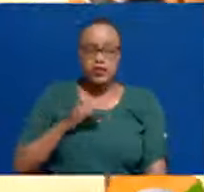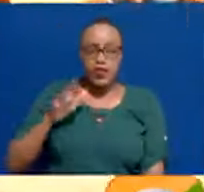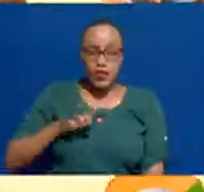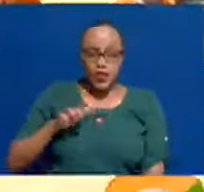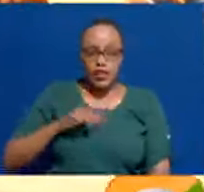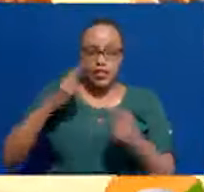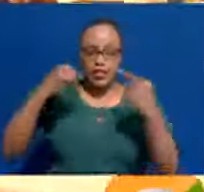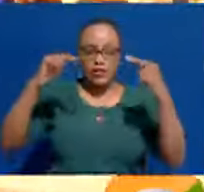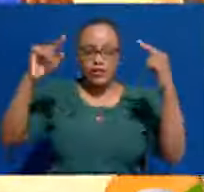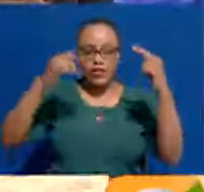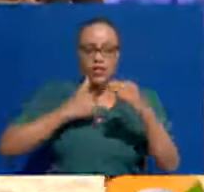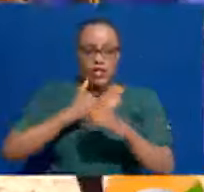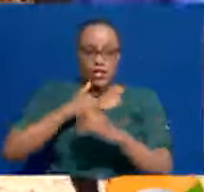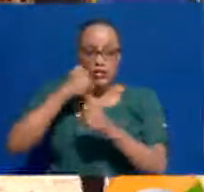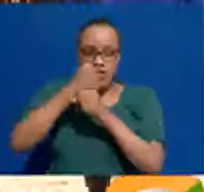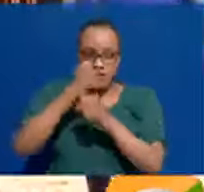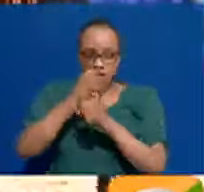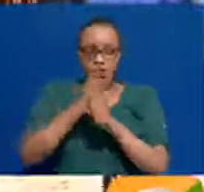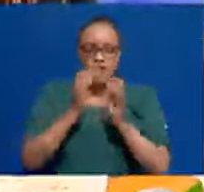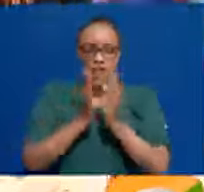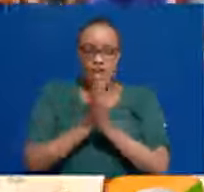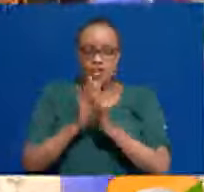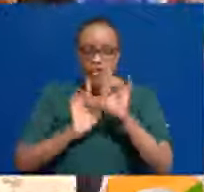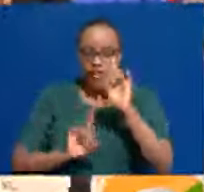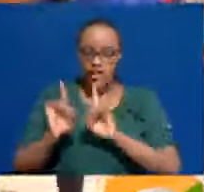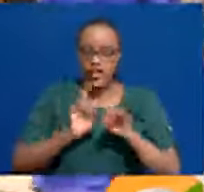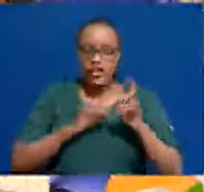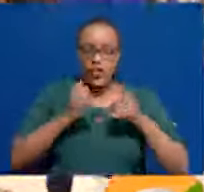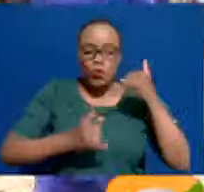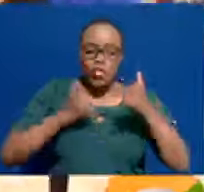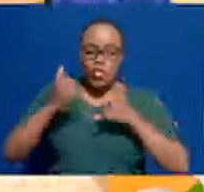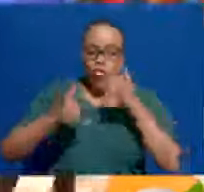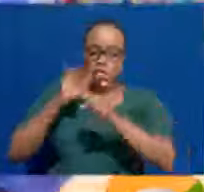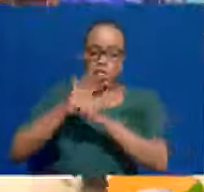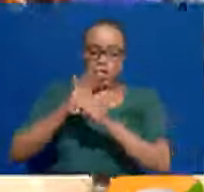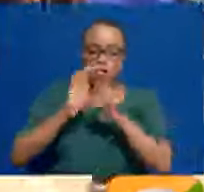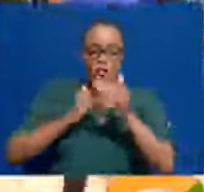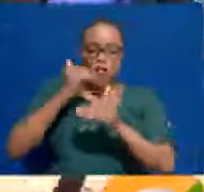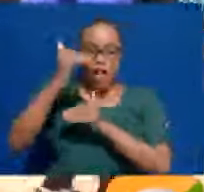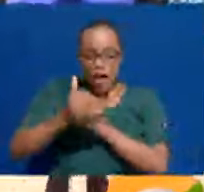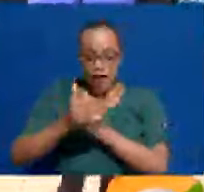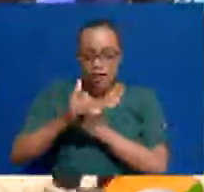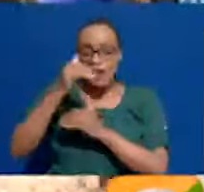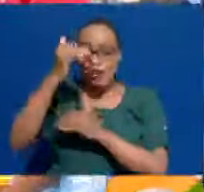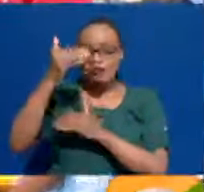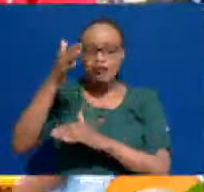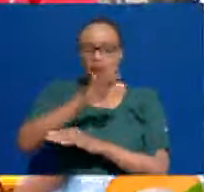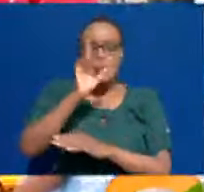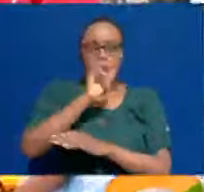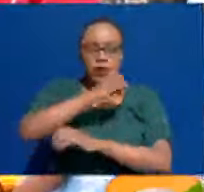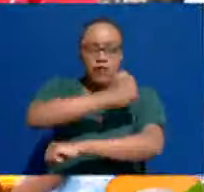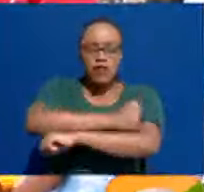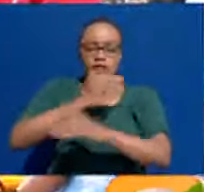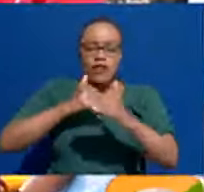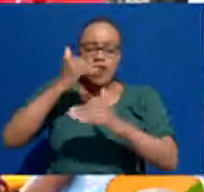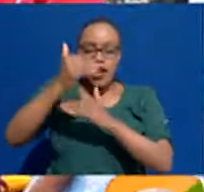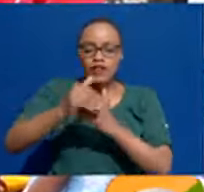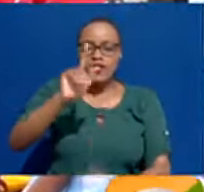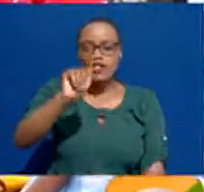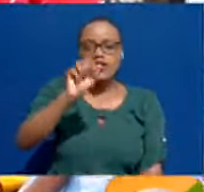Kaloleni, kaunti ya Machakos, wanasakata densi kwa furaha baada ya mwenzao kurejeshwa shuleni humu baada ya tume ya